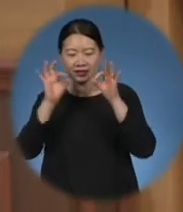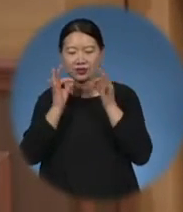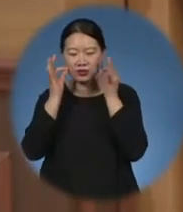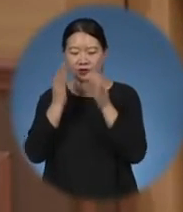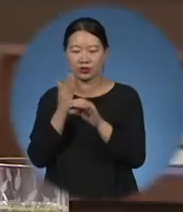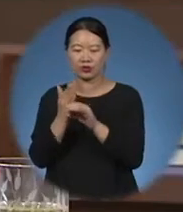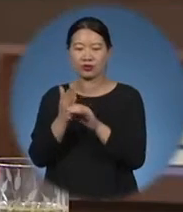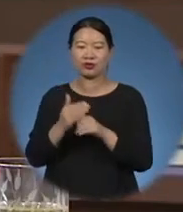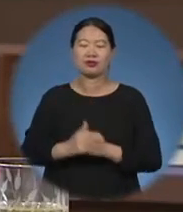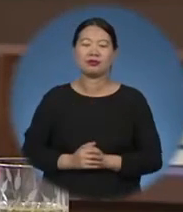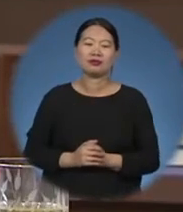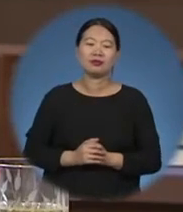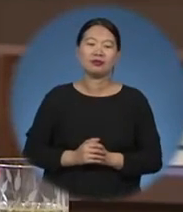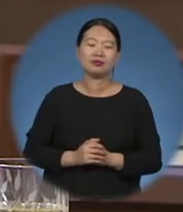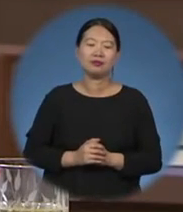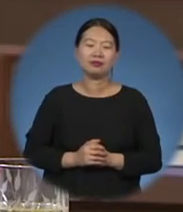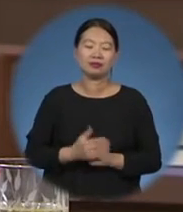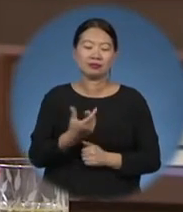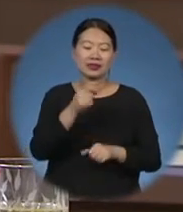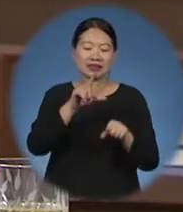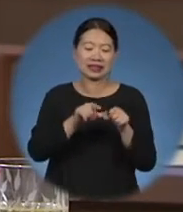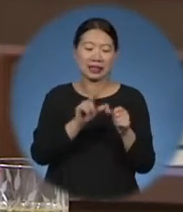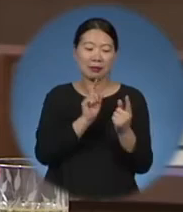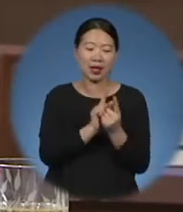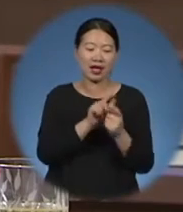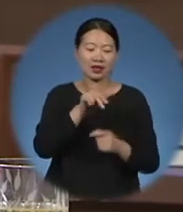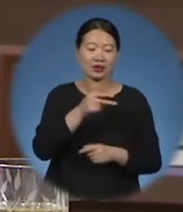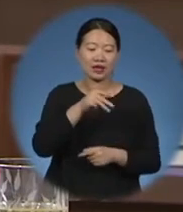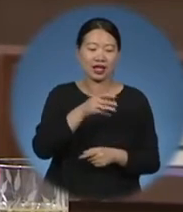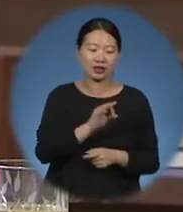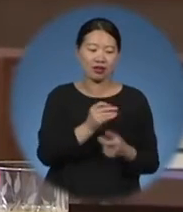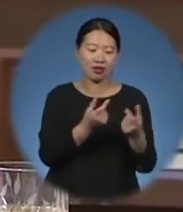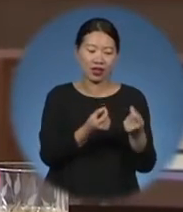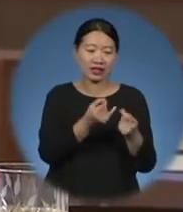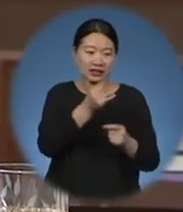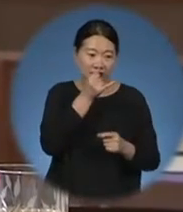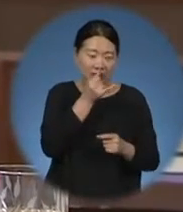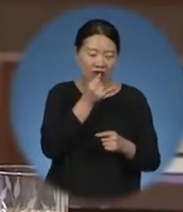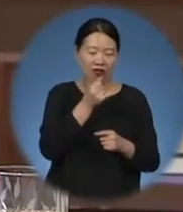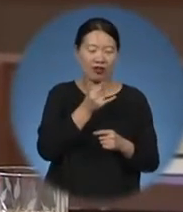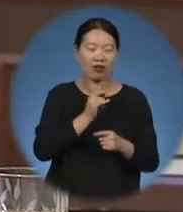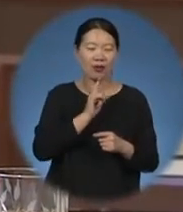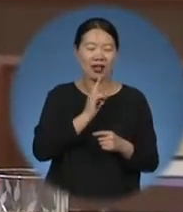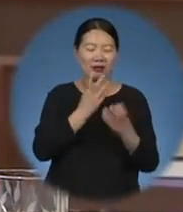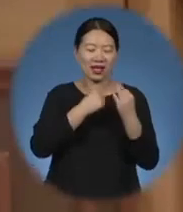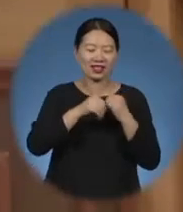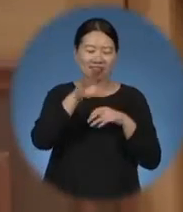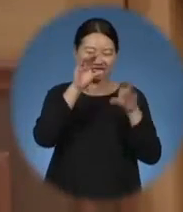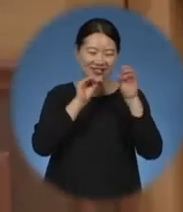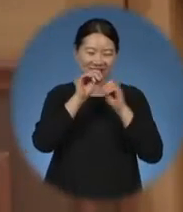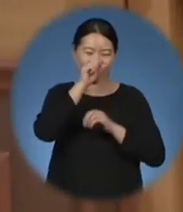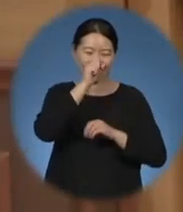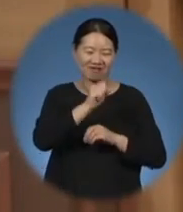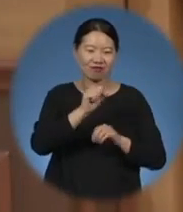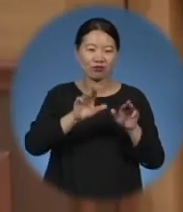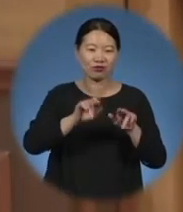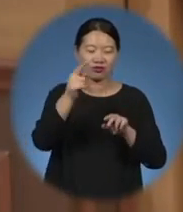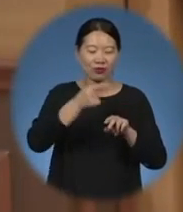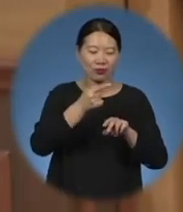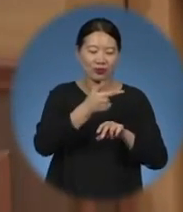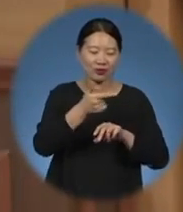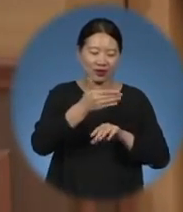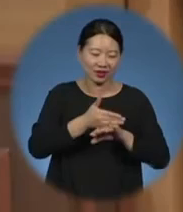있습니다. 아무튼 빠른 시간 안에 조달청이 이런 것도 해? 소리 좀 많이 나왔으면 좋겠습니다. 예. 오늘 나와주셔서